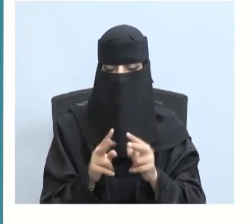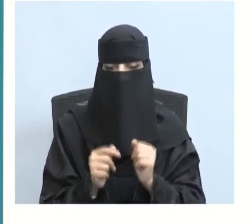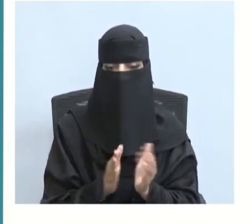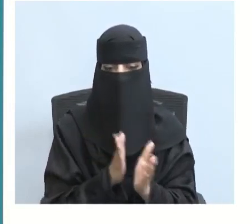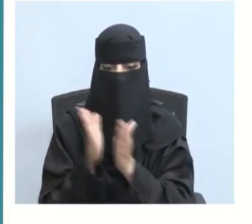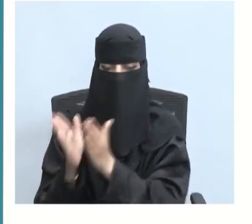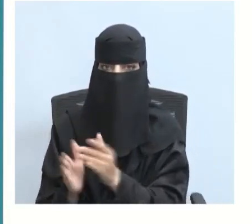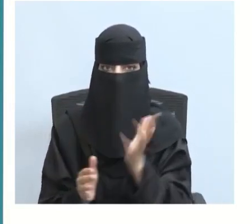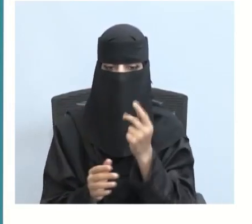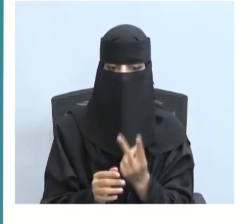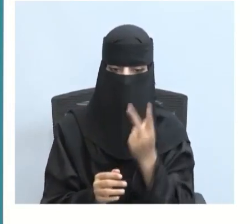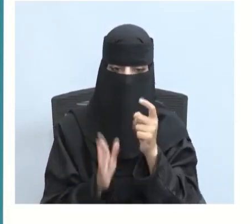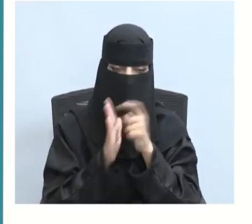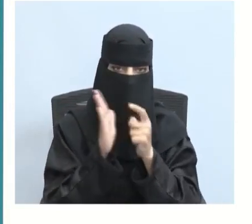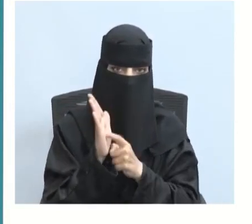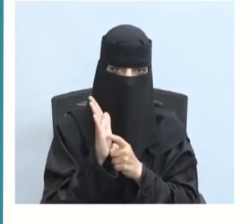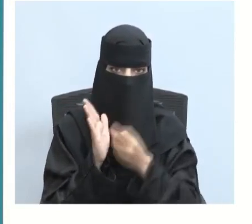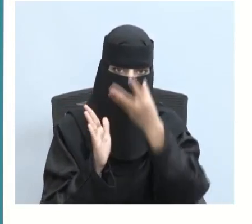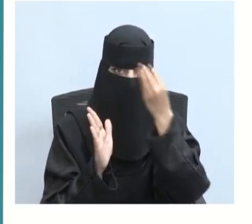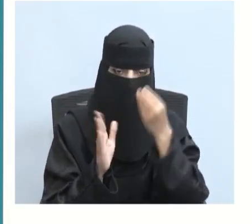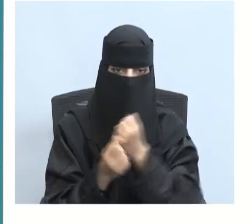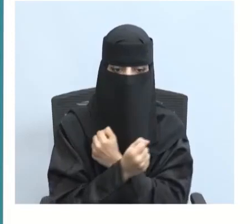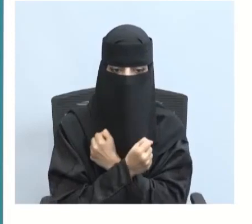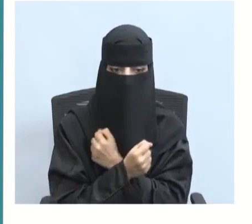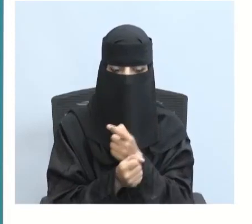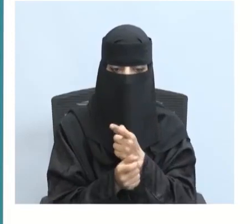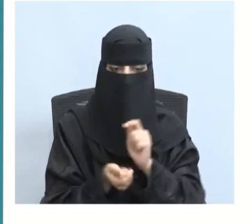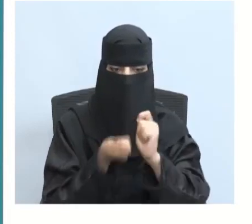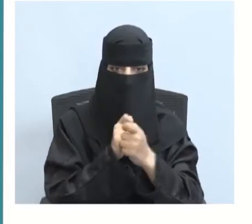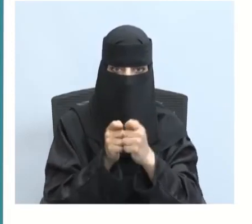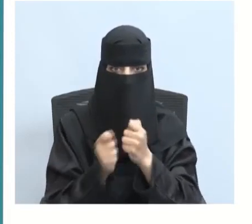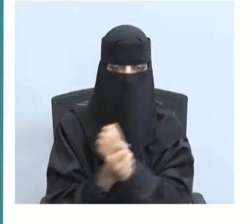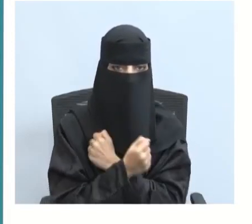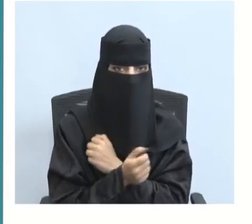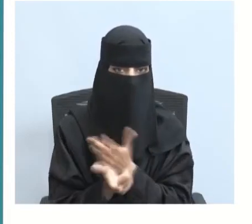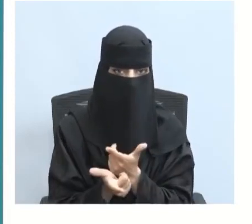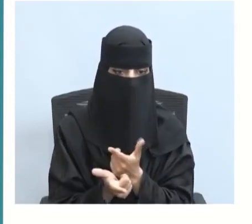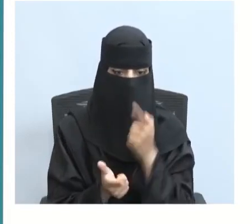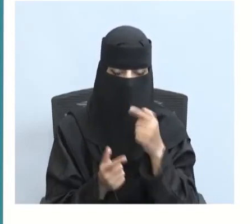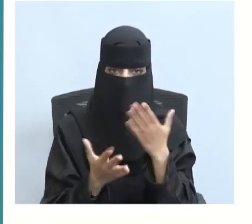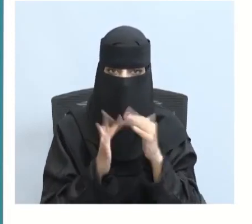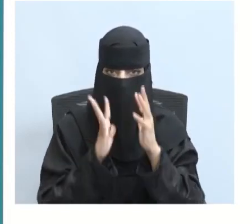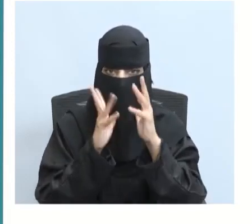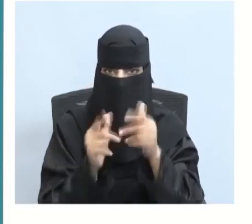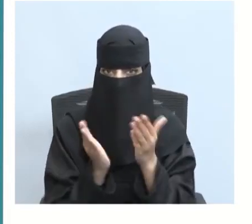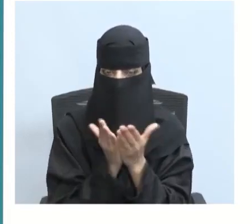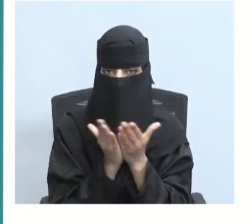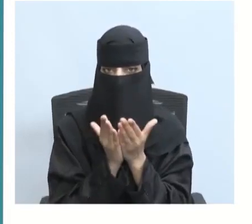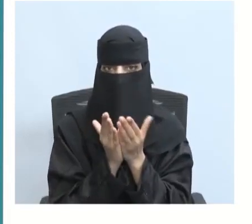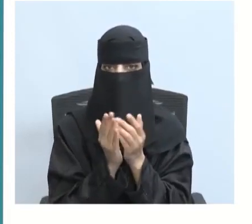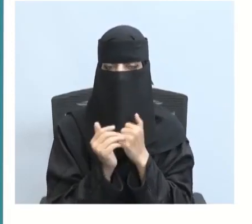سبعه قانون حفظ الطاقه وتحولات الطاقه وقد تطرقنا لها